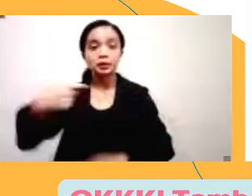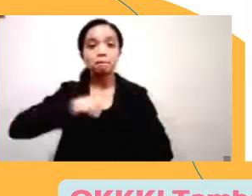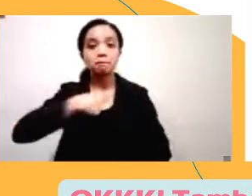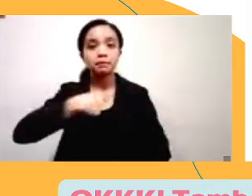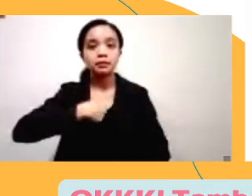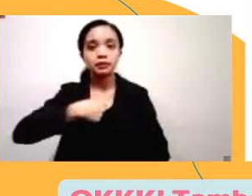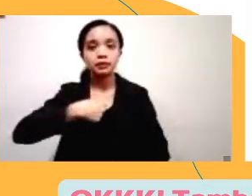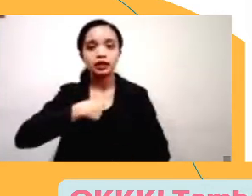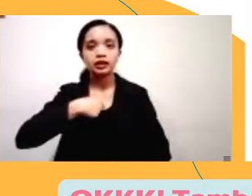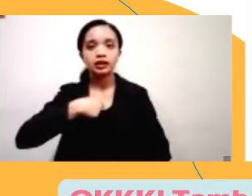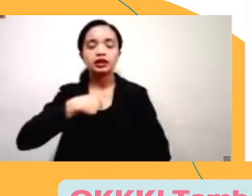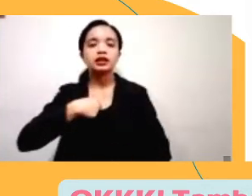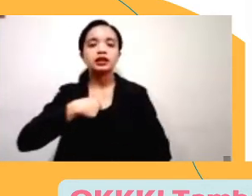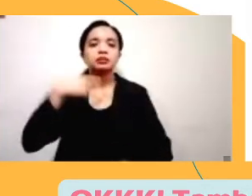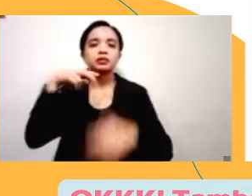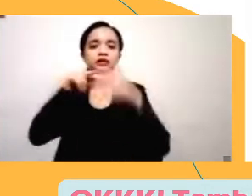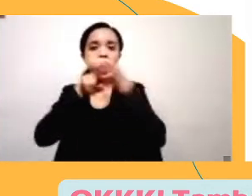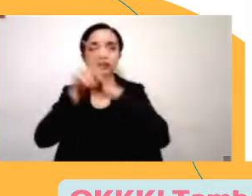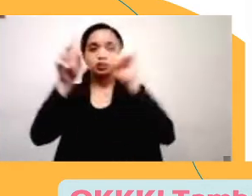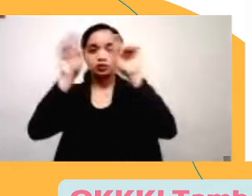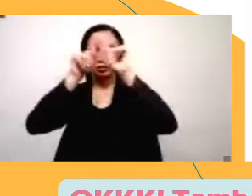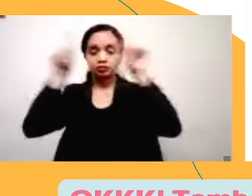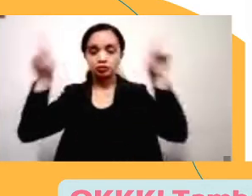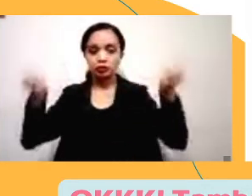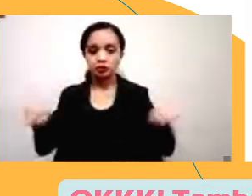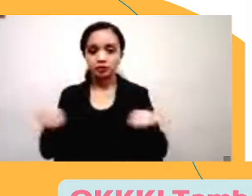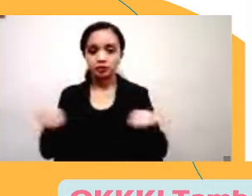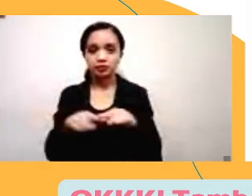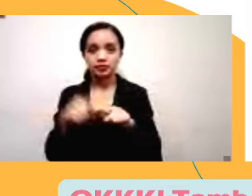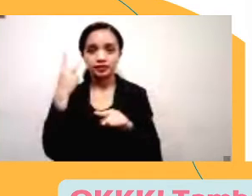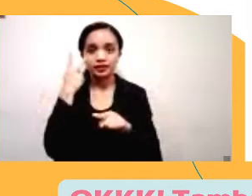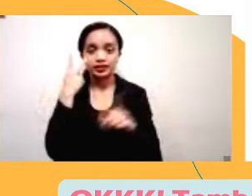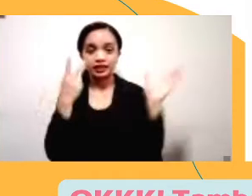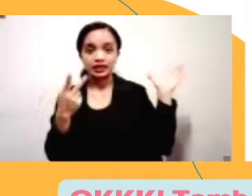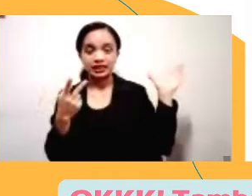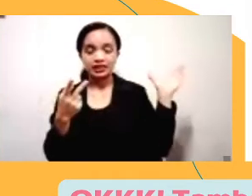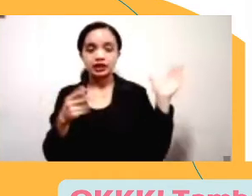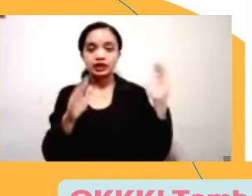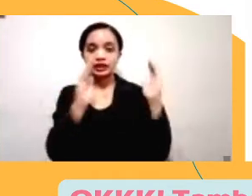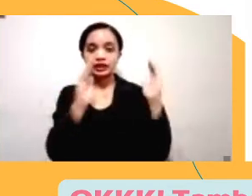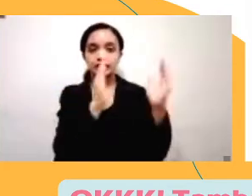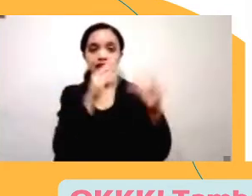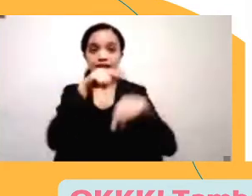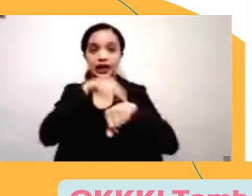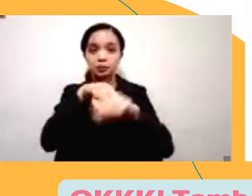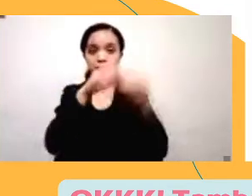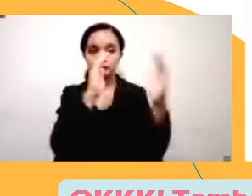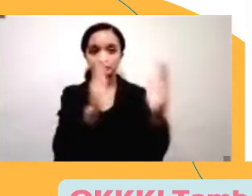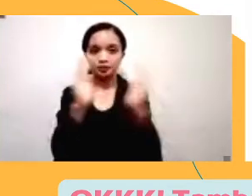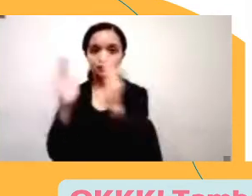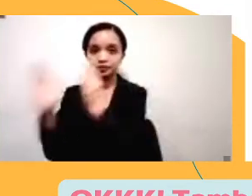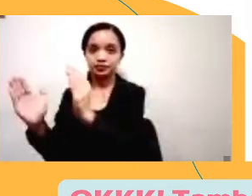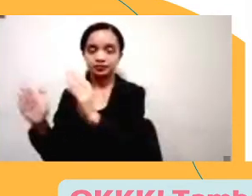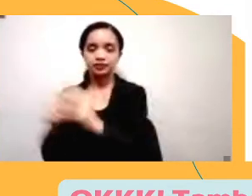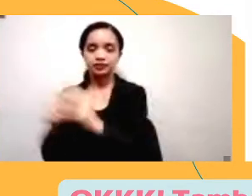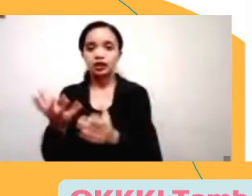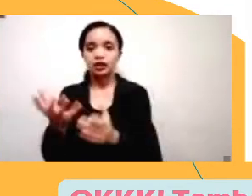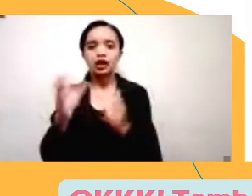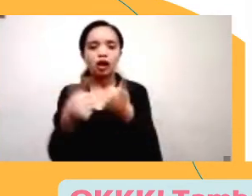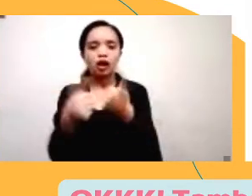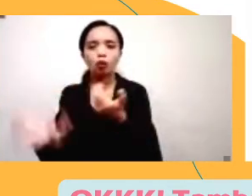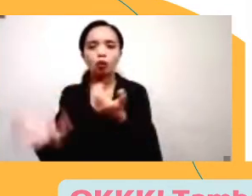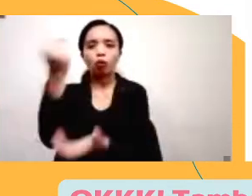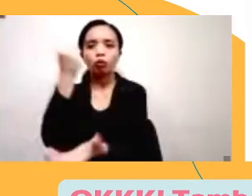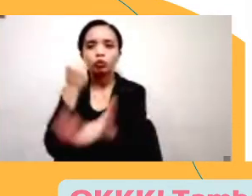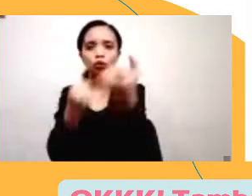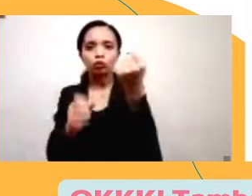sa vision board na ito, magpapakita kayo ng timeline, no, ng inyong sariling pagyabong o